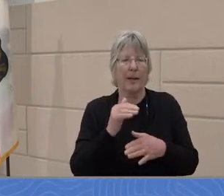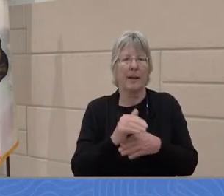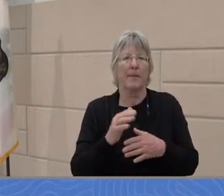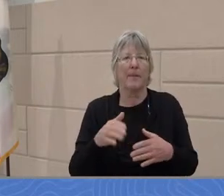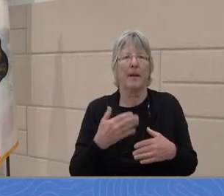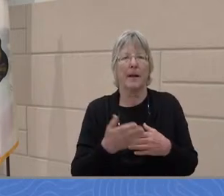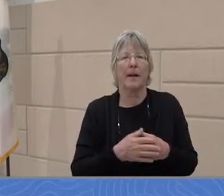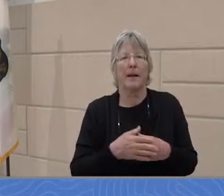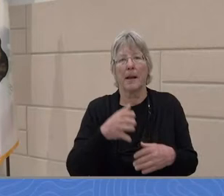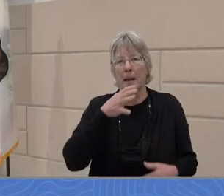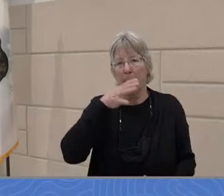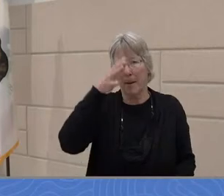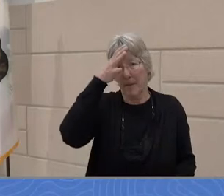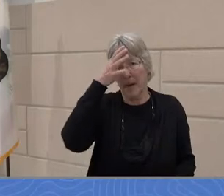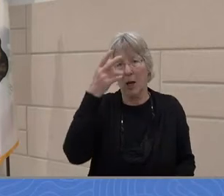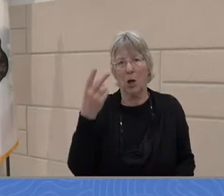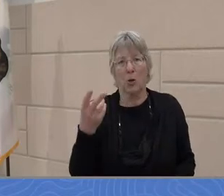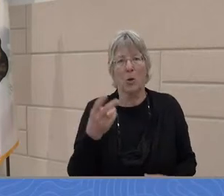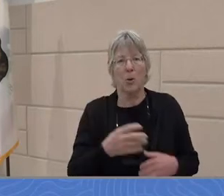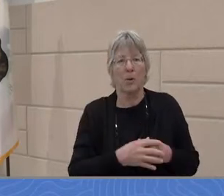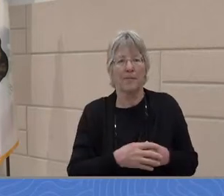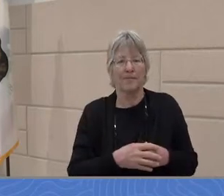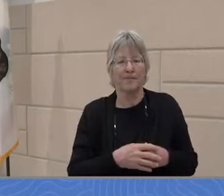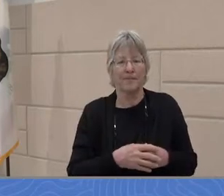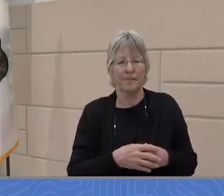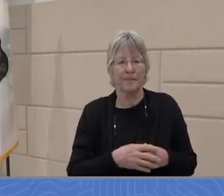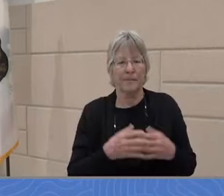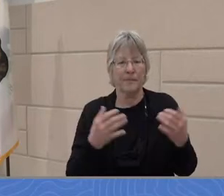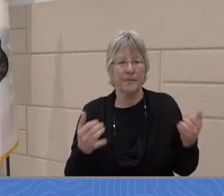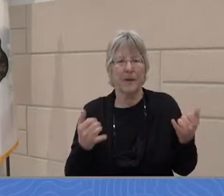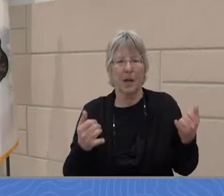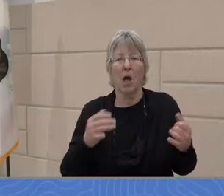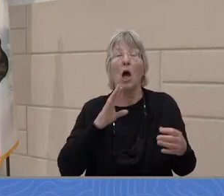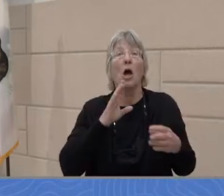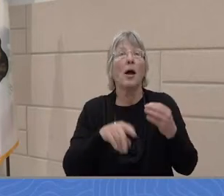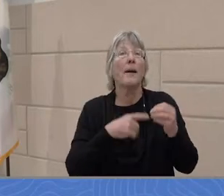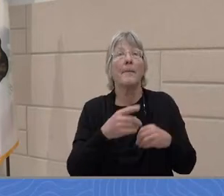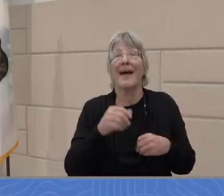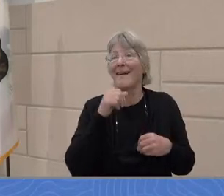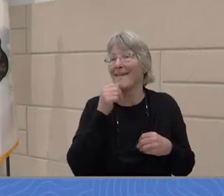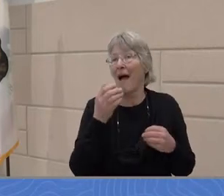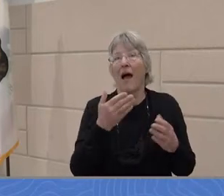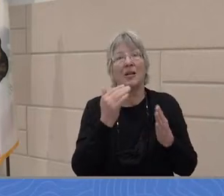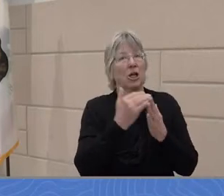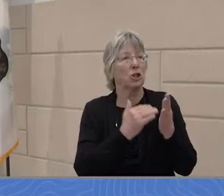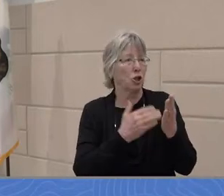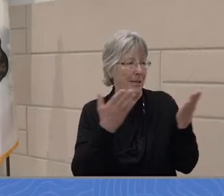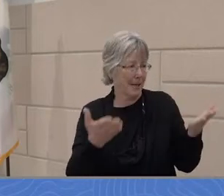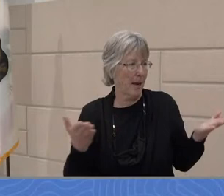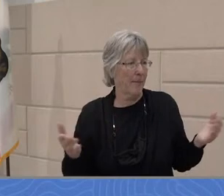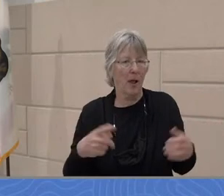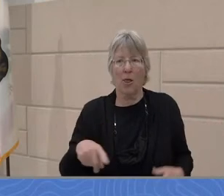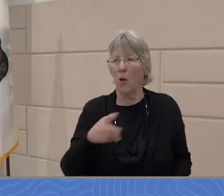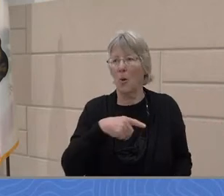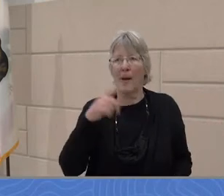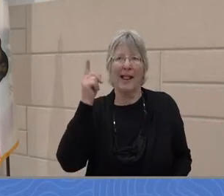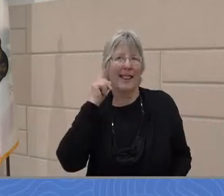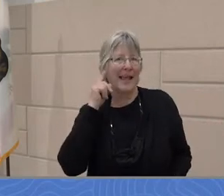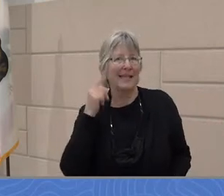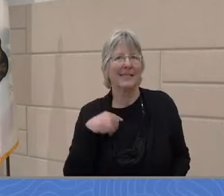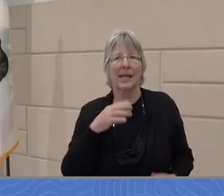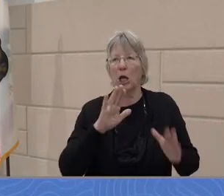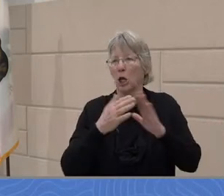คันชมมารยาลกันซาโลที่อภิบาลในสาหนาสลาเรียนดิสติกคันจันเ